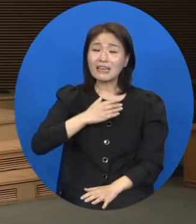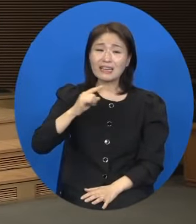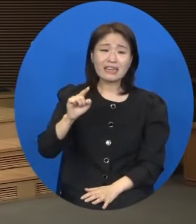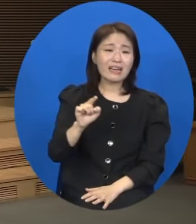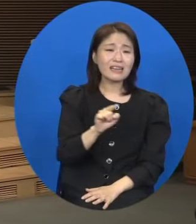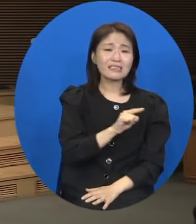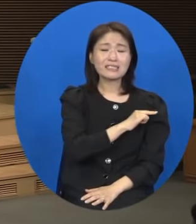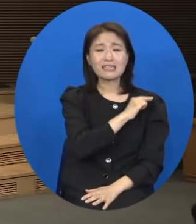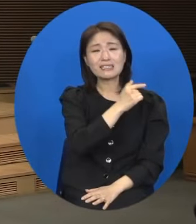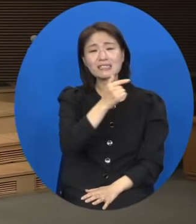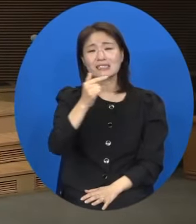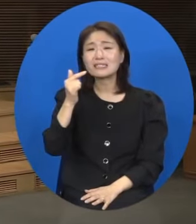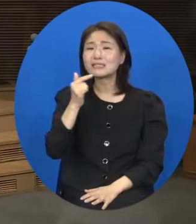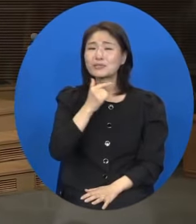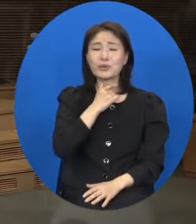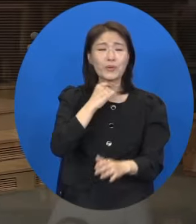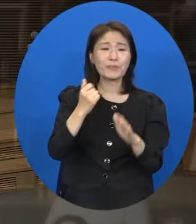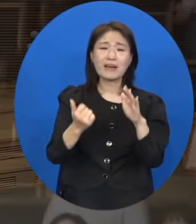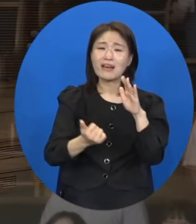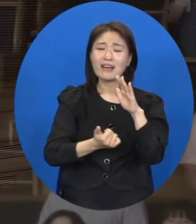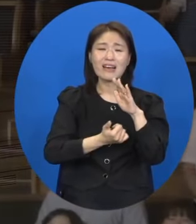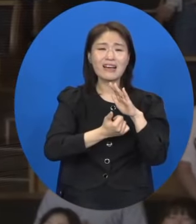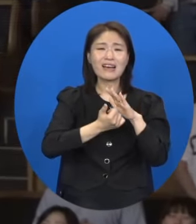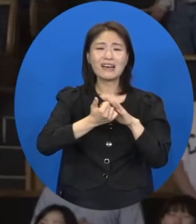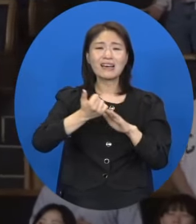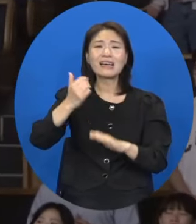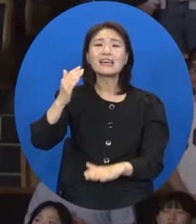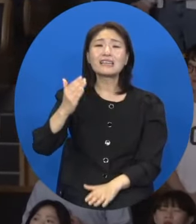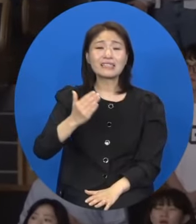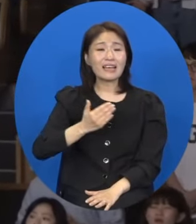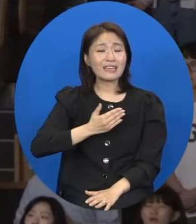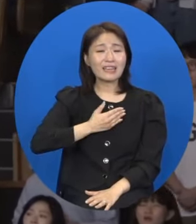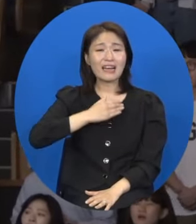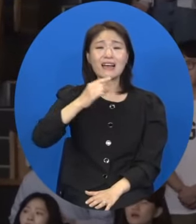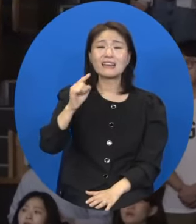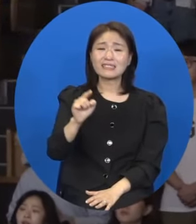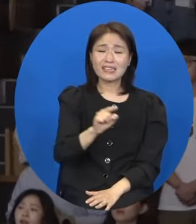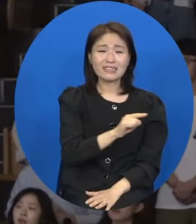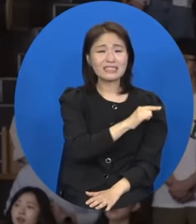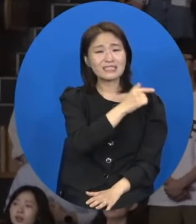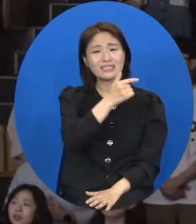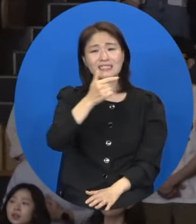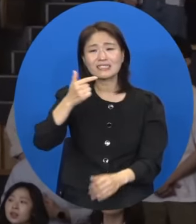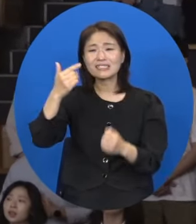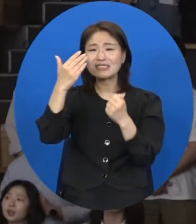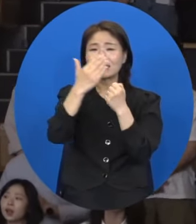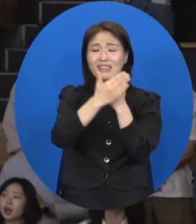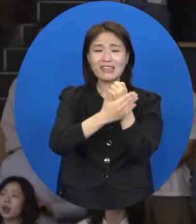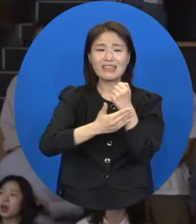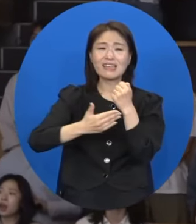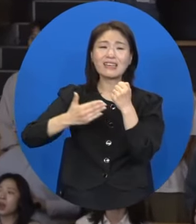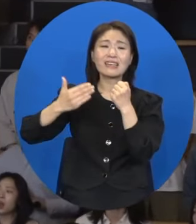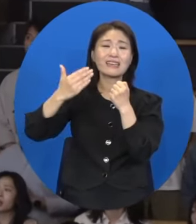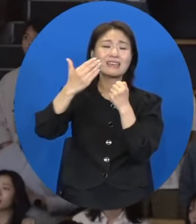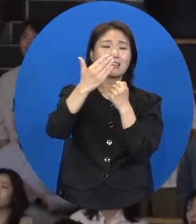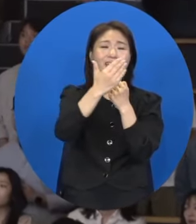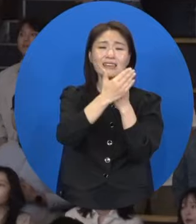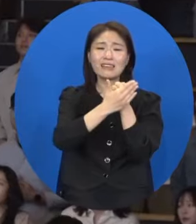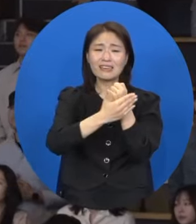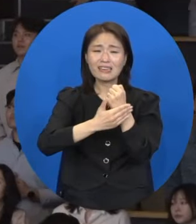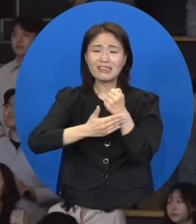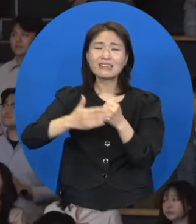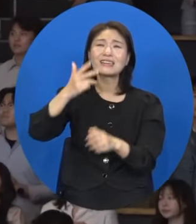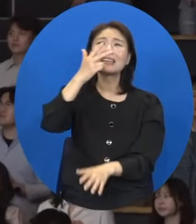것 나의 가장 큰 소망 나의 가장 큰 은혜